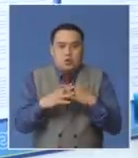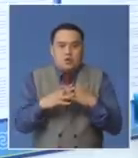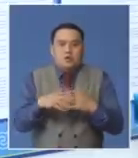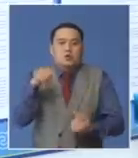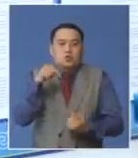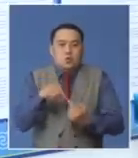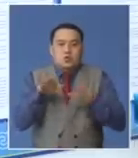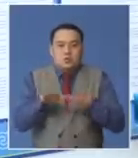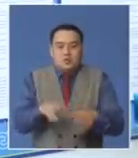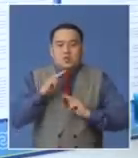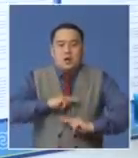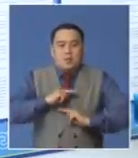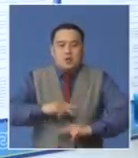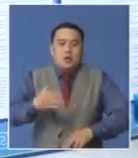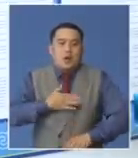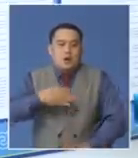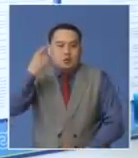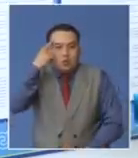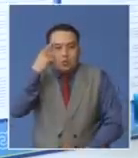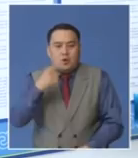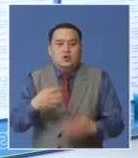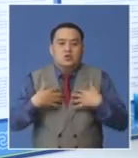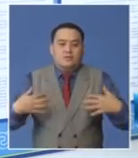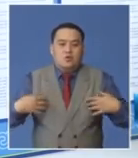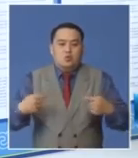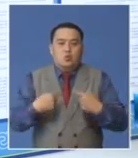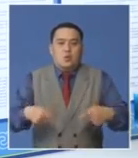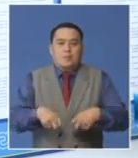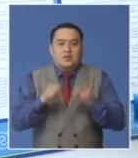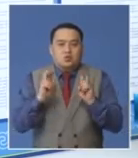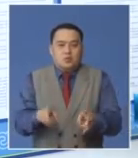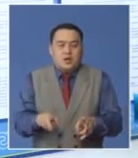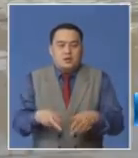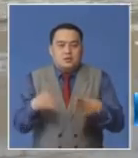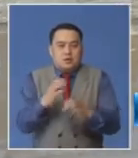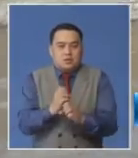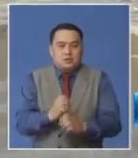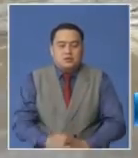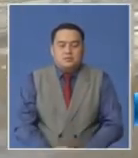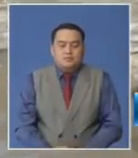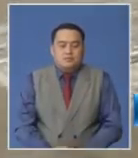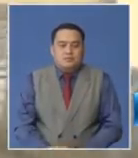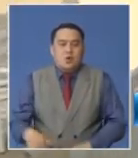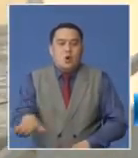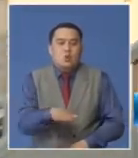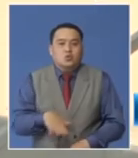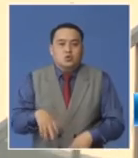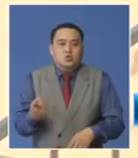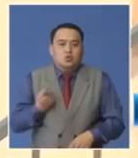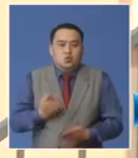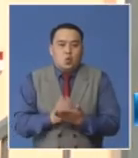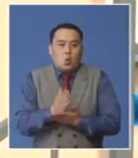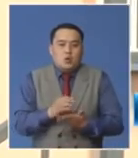конкретное место работы я думаю теперь ска так родства и других виды преступлений станет еще меньше на участке нести службу